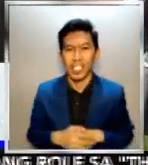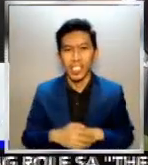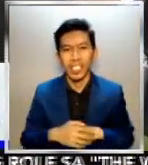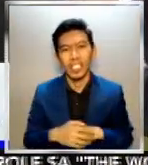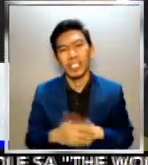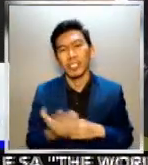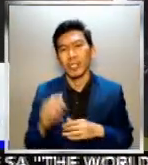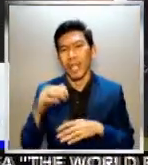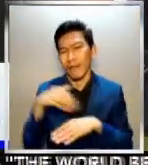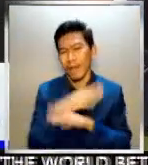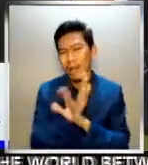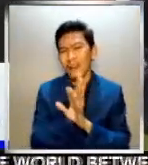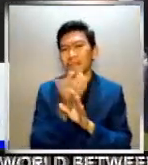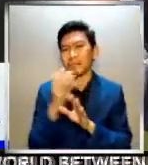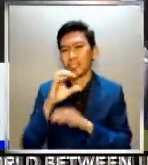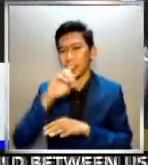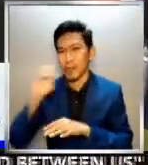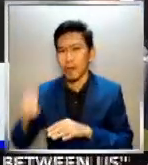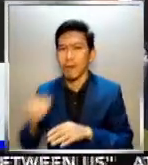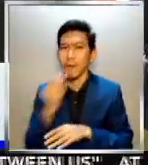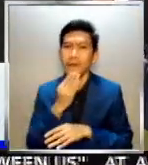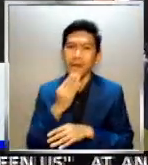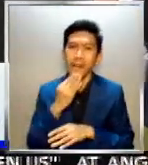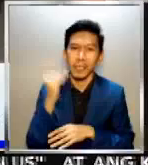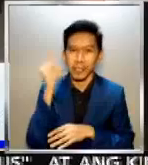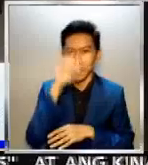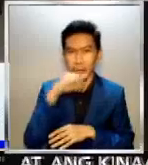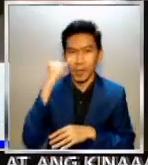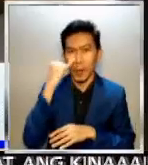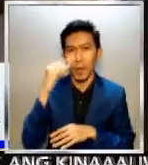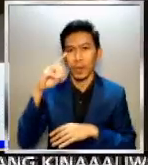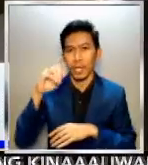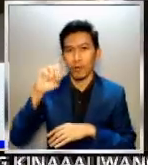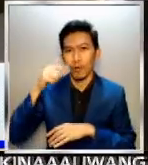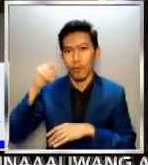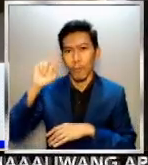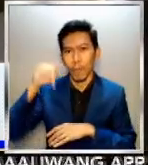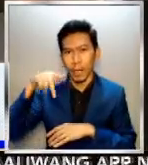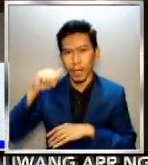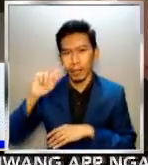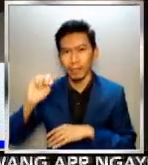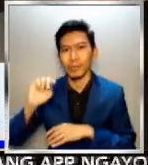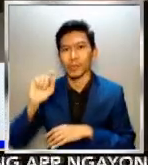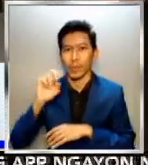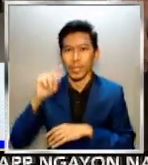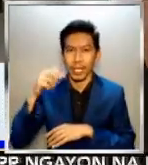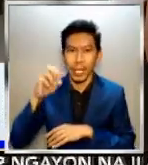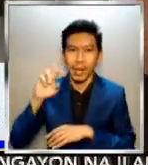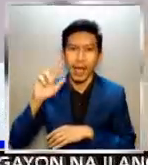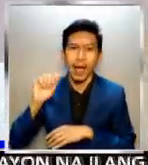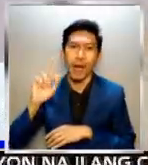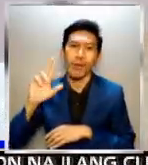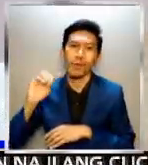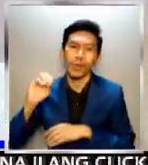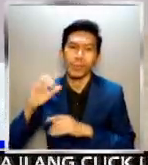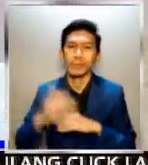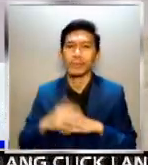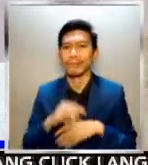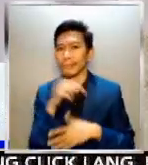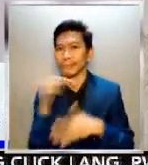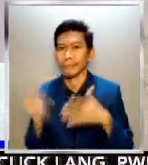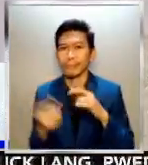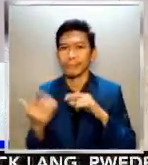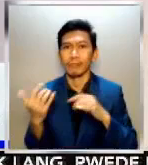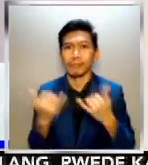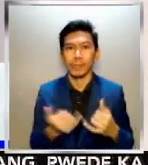Oro, Bacolod, Iloilo, Dagupan, Tuguegarao. Sa pagdating ng shipment, umakyat na sa 9 milyon ang kabuuang